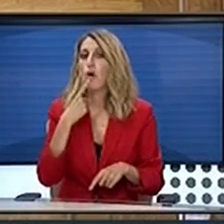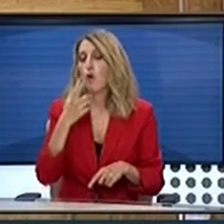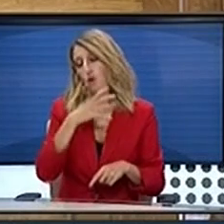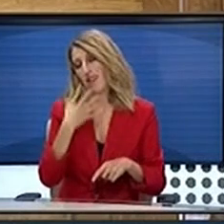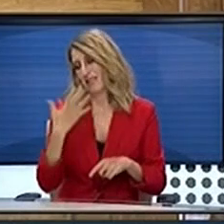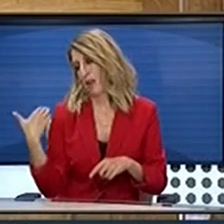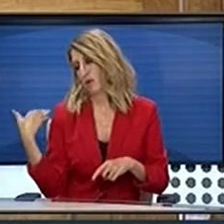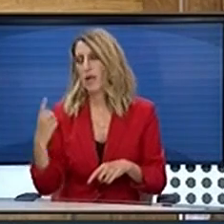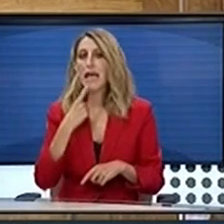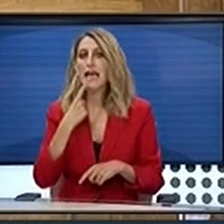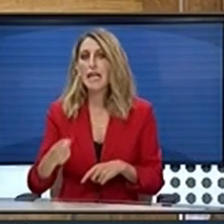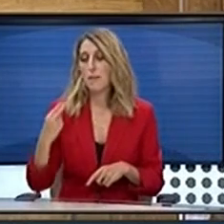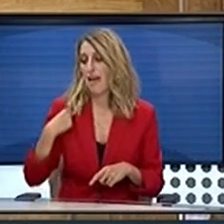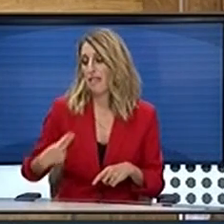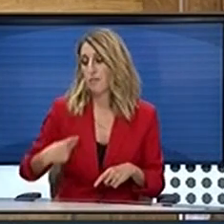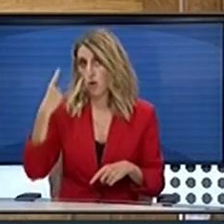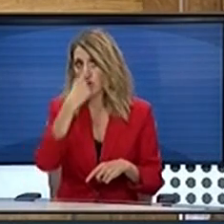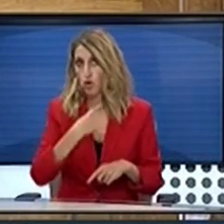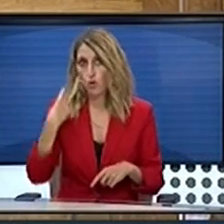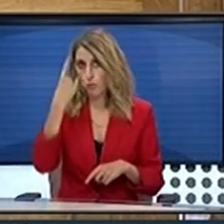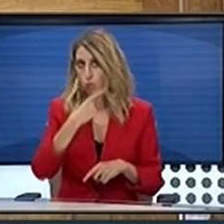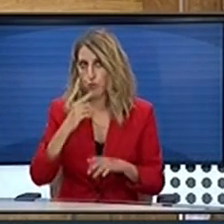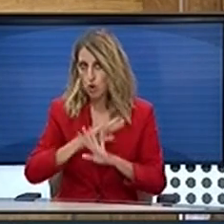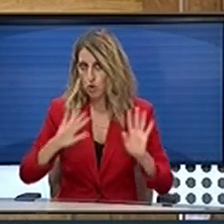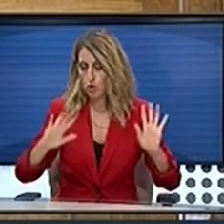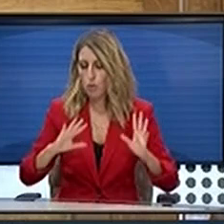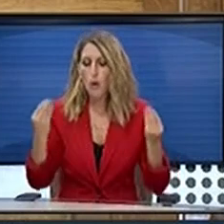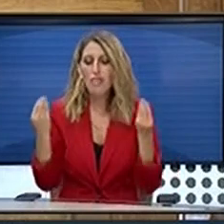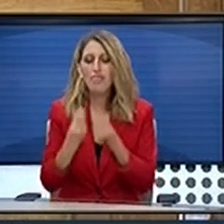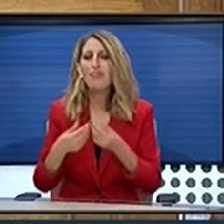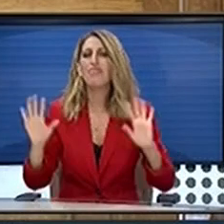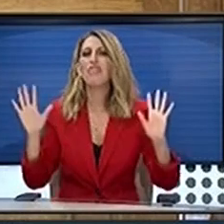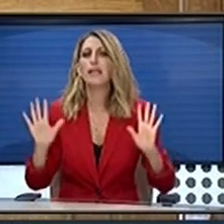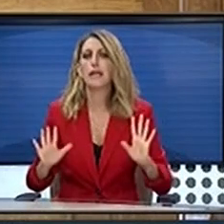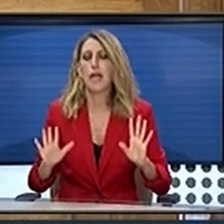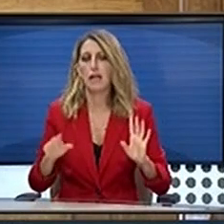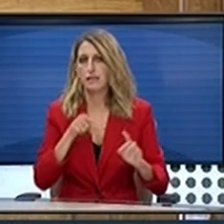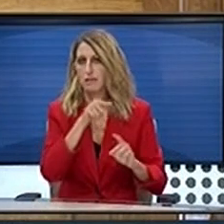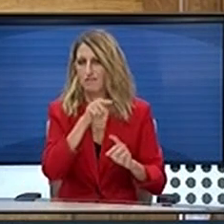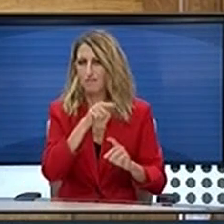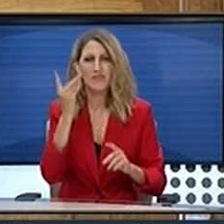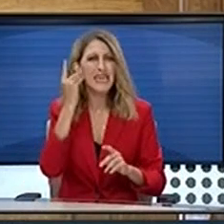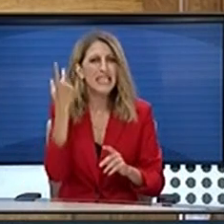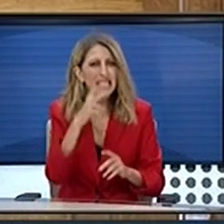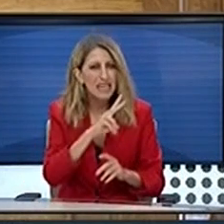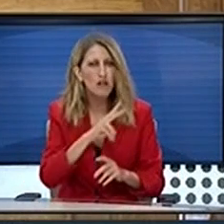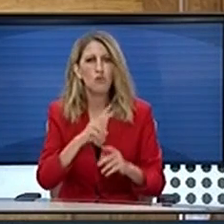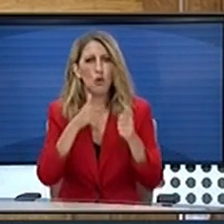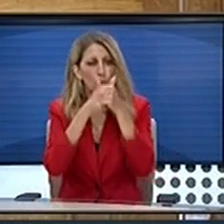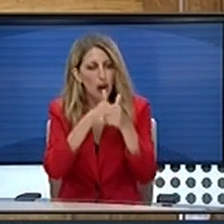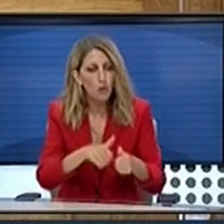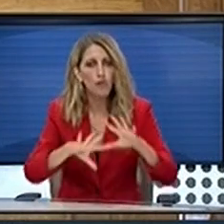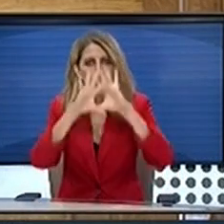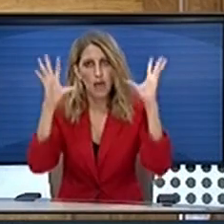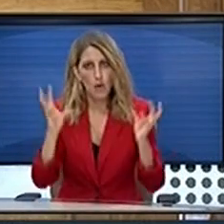πείτε ανοιχτά. Αλλά ας σκεφτούμε λίγο πώς εξαρθρώθηκε η Χρυσή Αυγή και τότε θα αντιληφθούμε όλοι